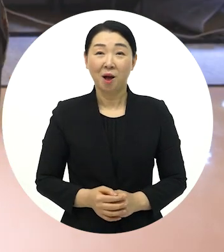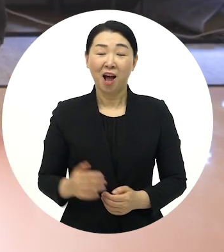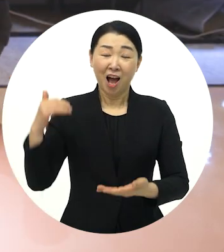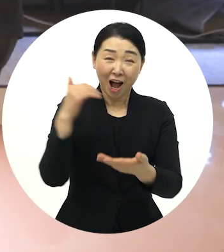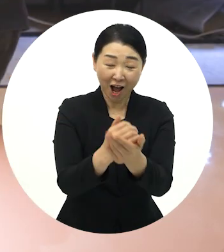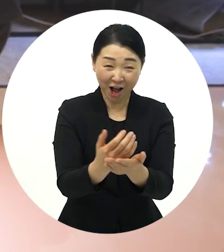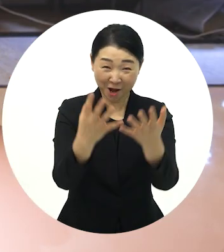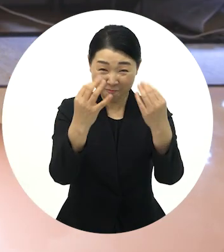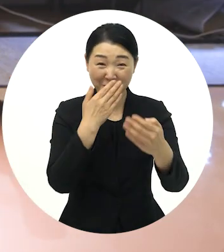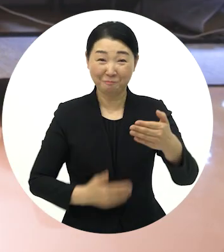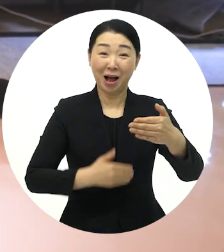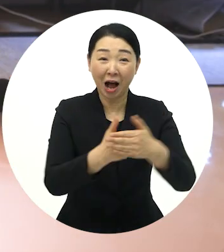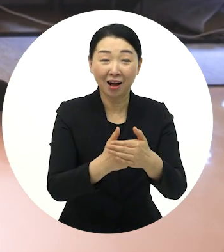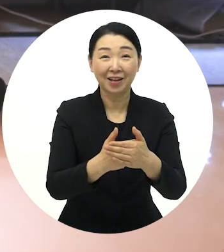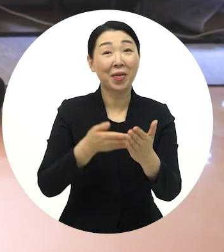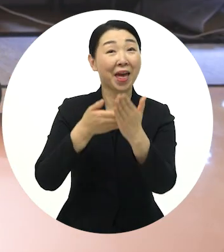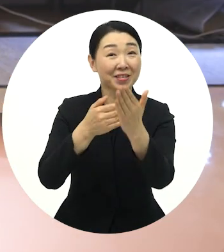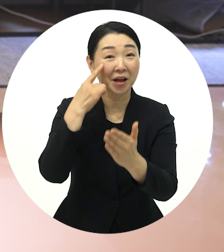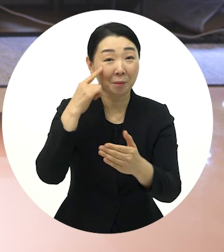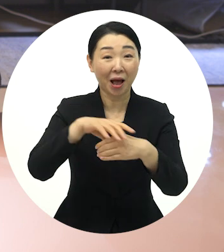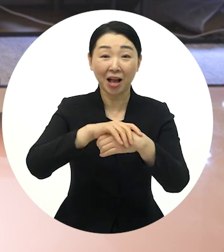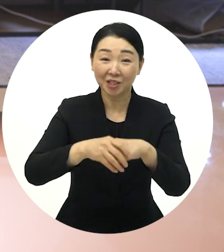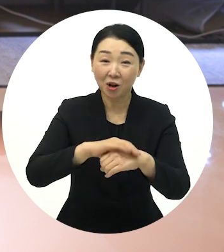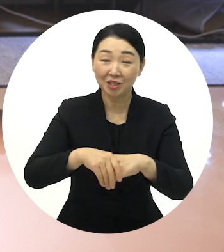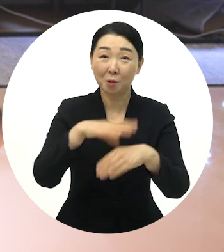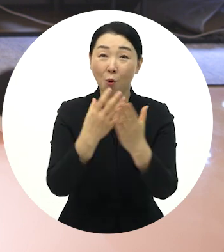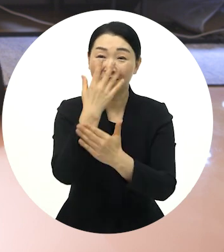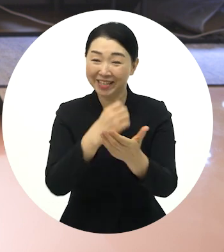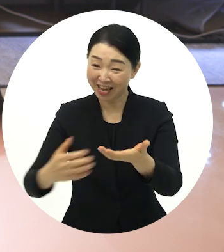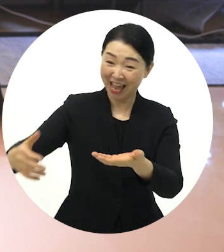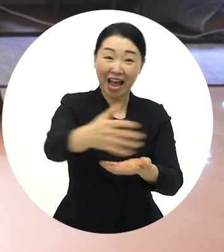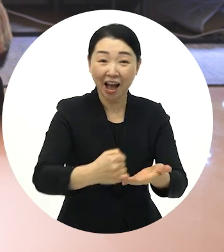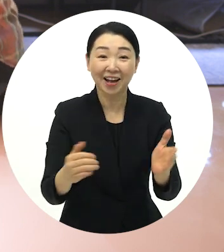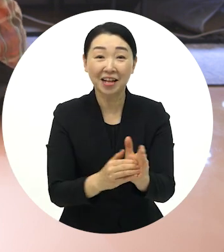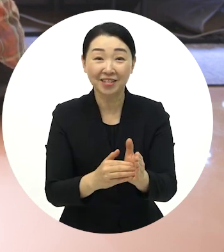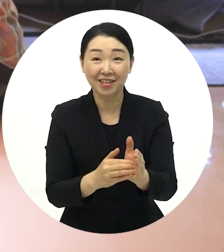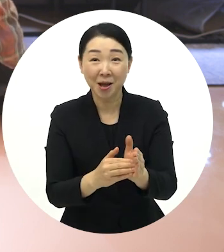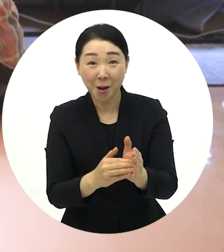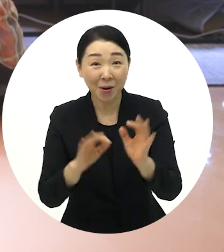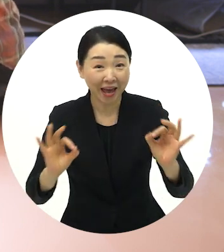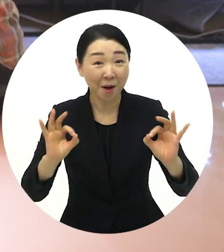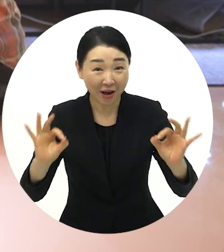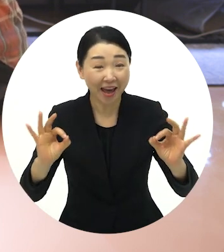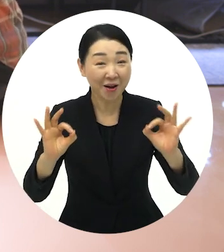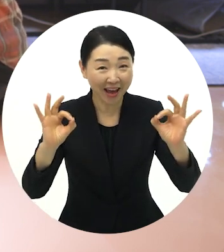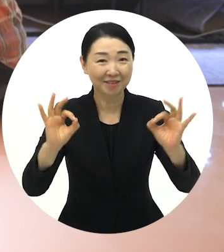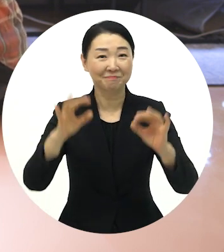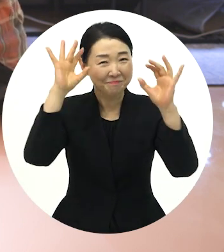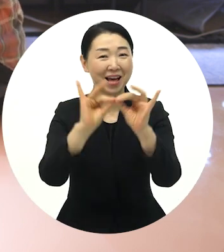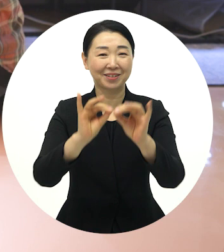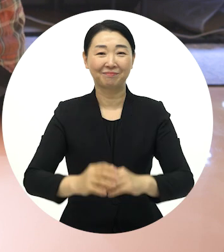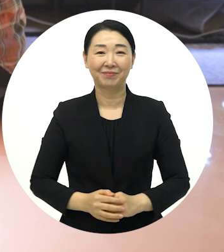야, 와래 많이 묻나. 저 제안할게요. 그 설거지에 쓰봉까지. 오케이, 오케이. 식물 쓰레기까지 쓴데? 아, 나